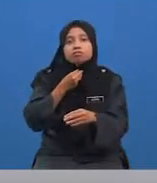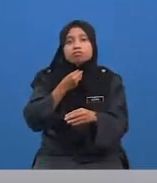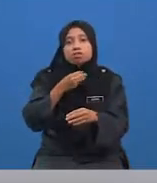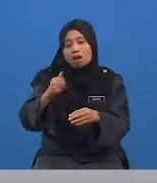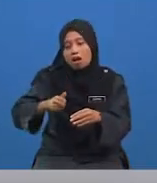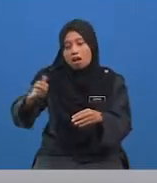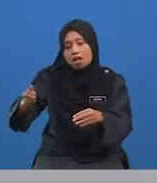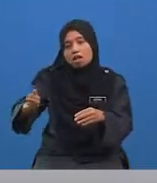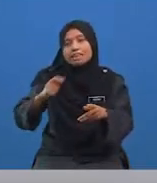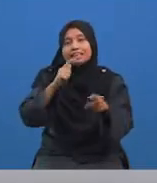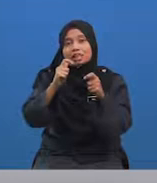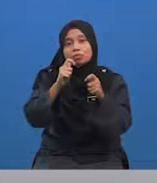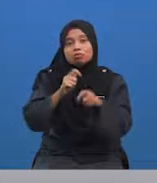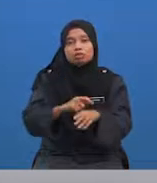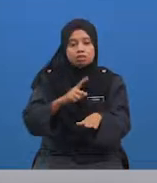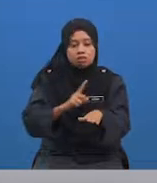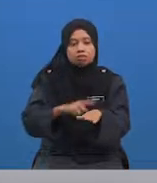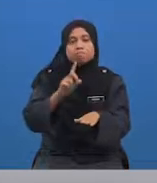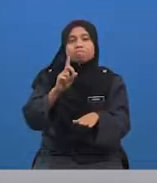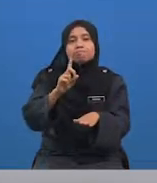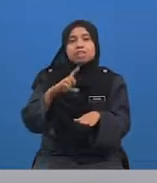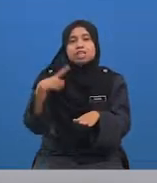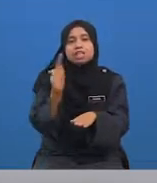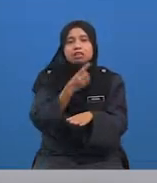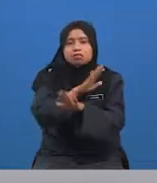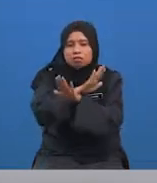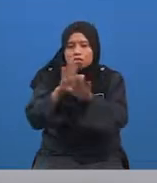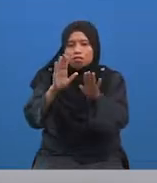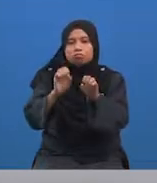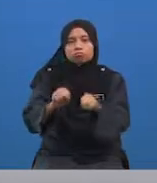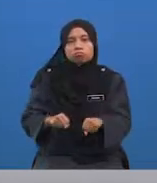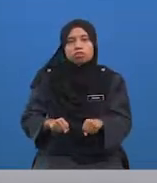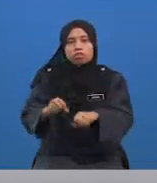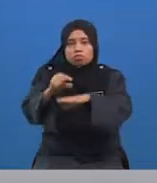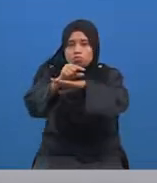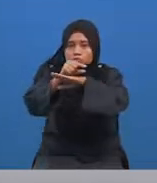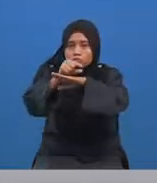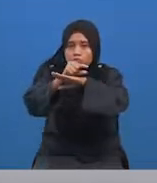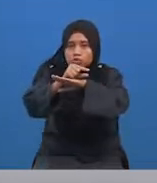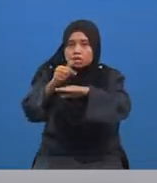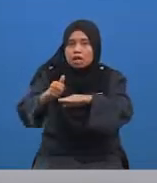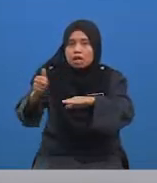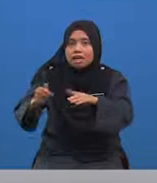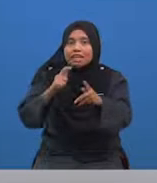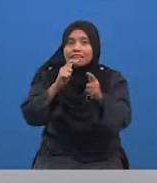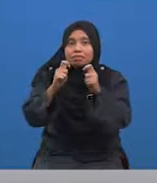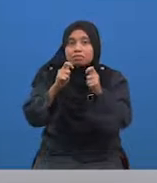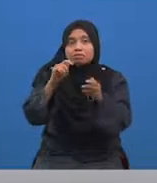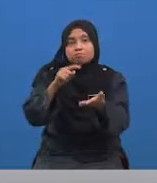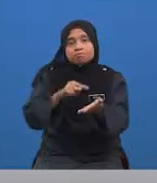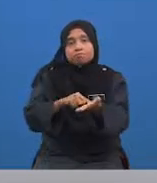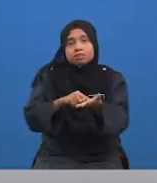alat telekomunikasi di mana kita tidak boleh menggunakan alat telekomunikasi